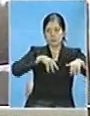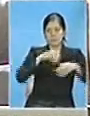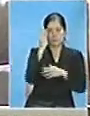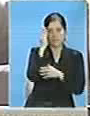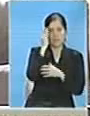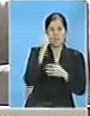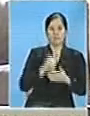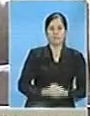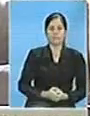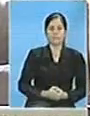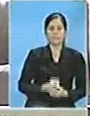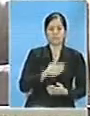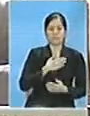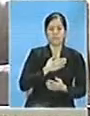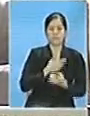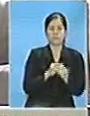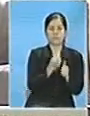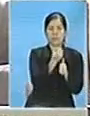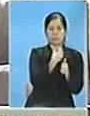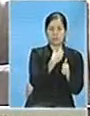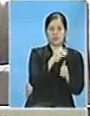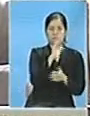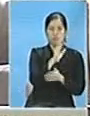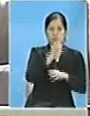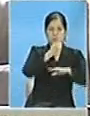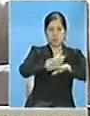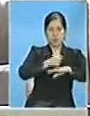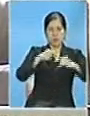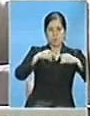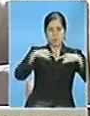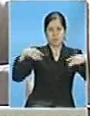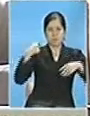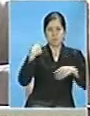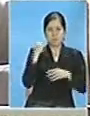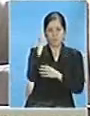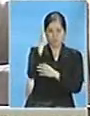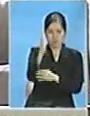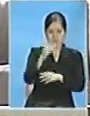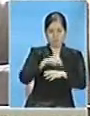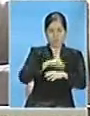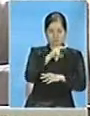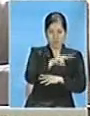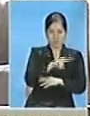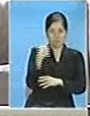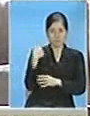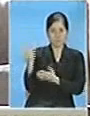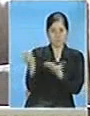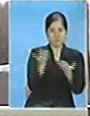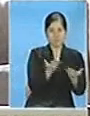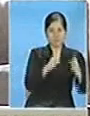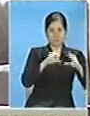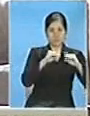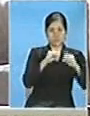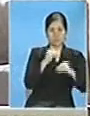นำฝ่ายค้านมาผมทำตามคำแนะนำของท่านแล้วนะครับผมเชิญแล้วครับพรุ่งนี้บ่าย2โมงครับนะครับอ้าวตอนนี้ต่อไปนะครับ